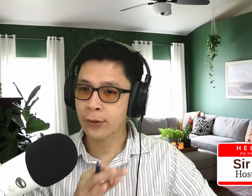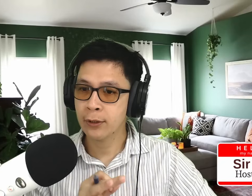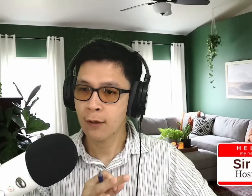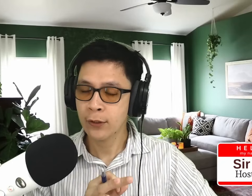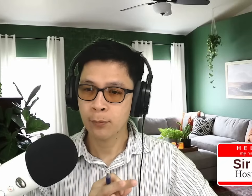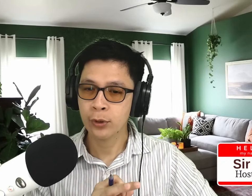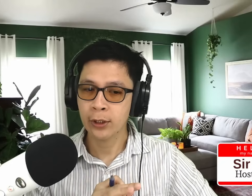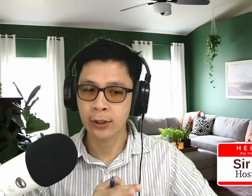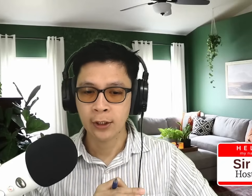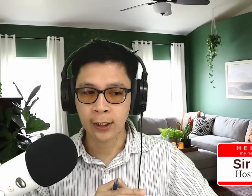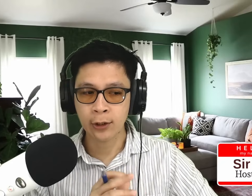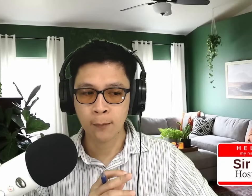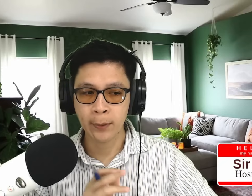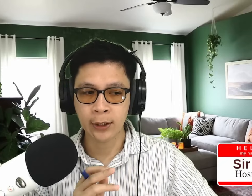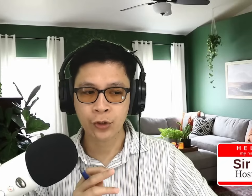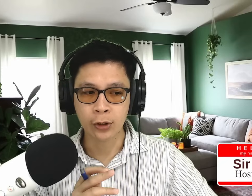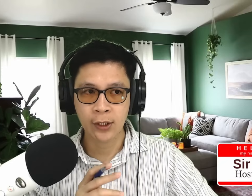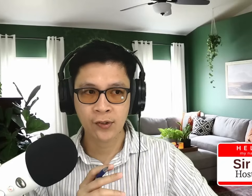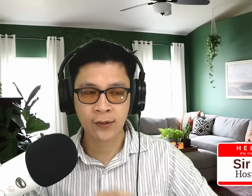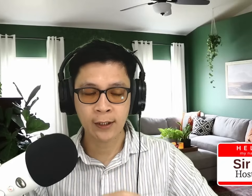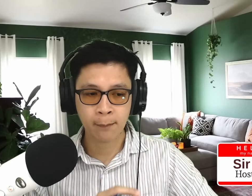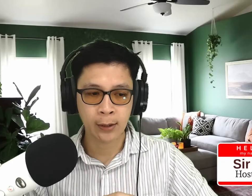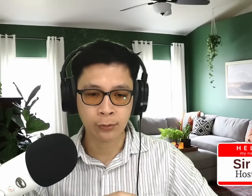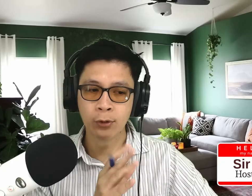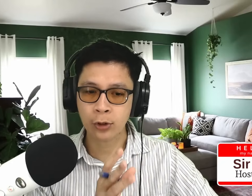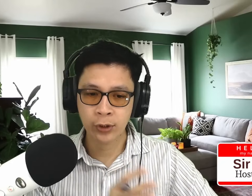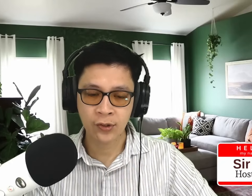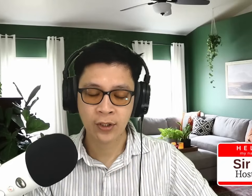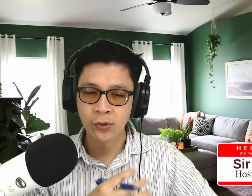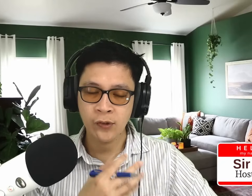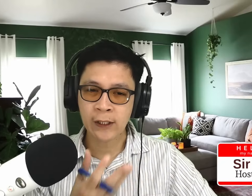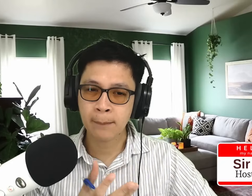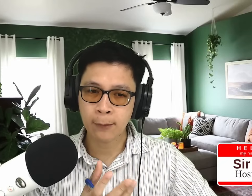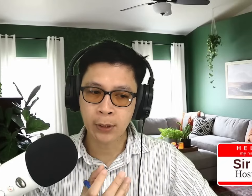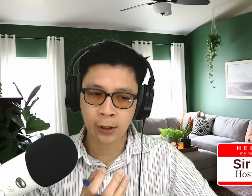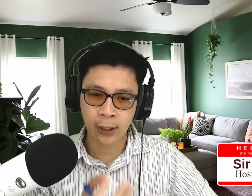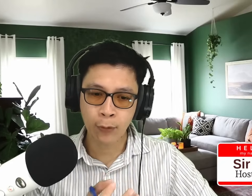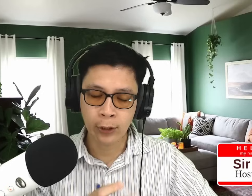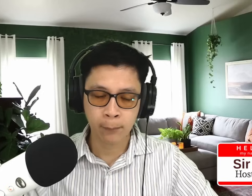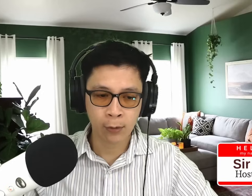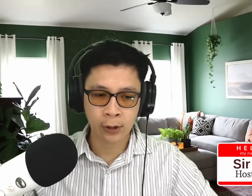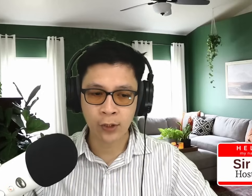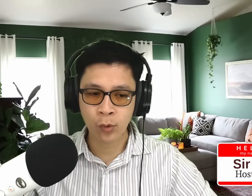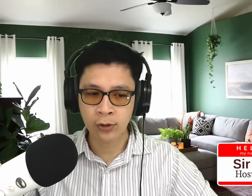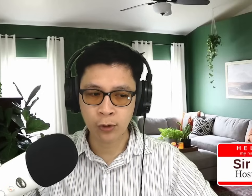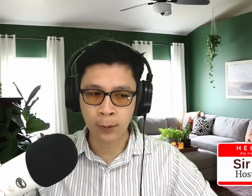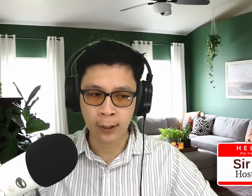itong third video po natin ng ating compilation is still about doctrines, so still about being a Catholic. Pero ang nakasulat dito para kung